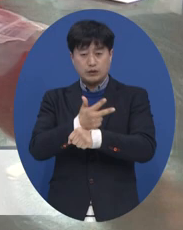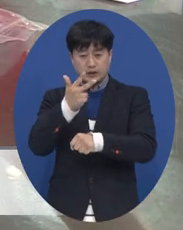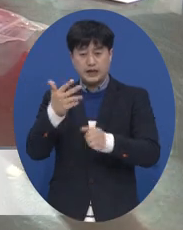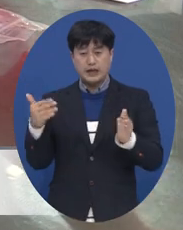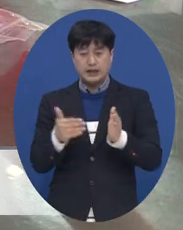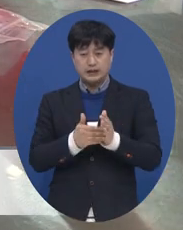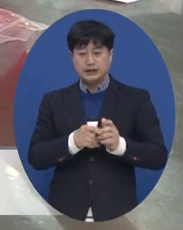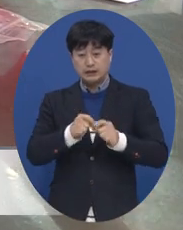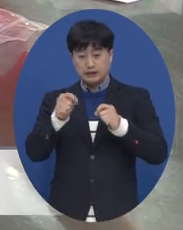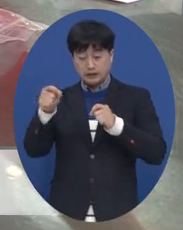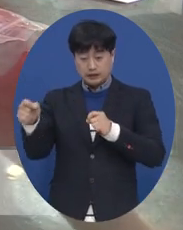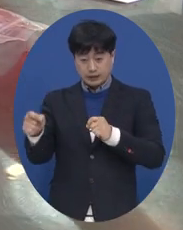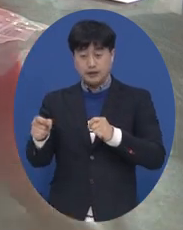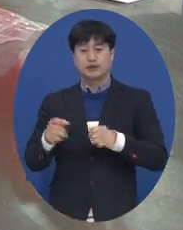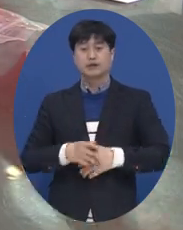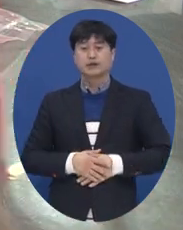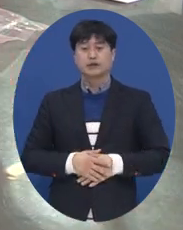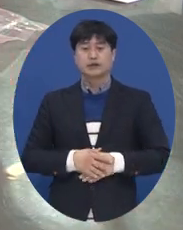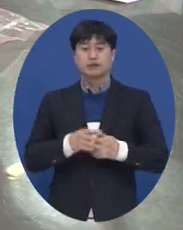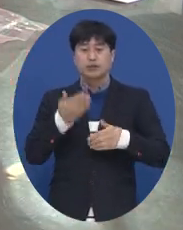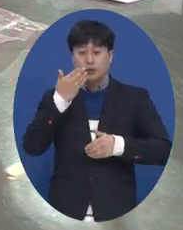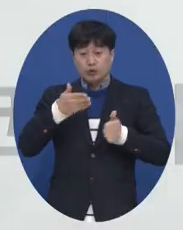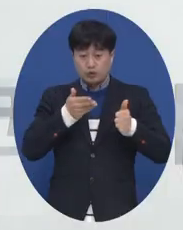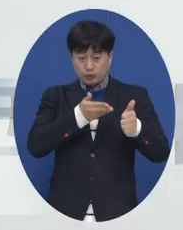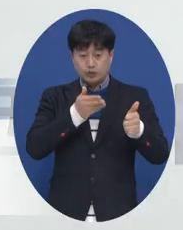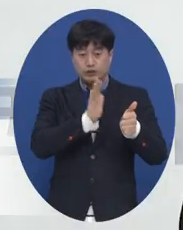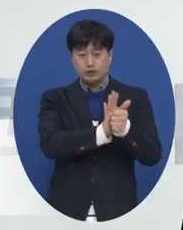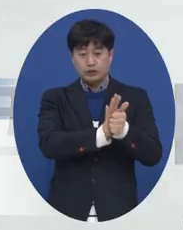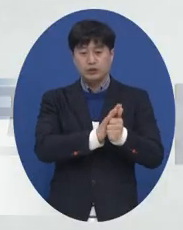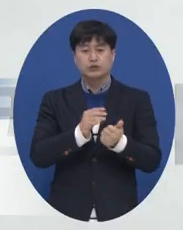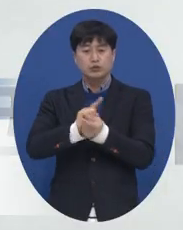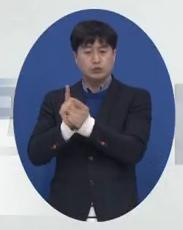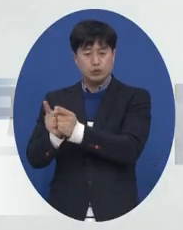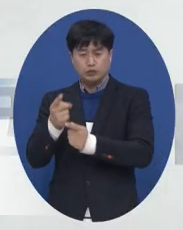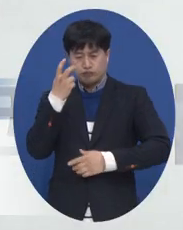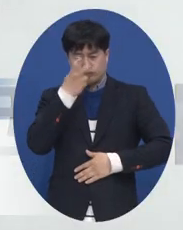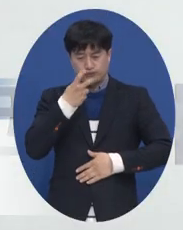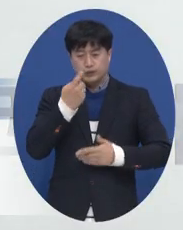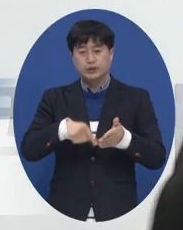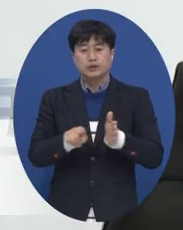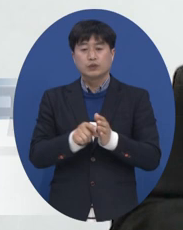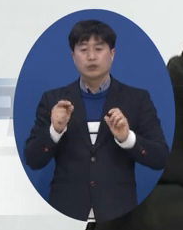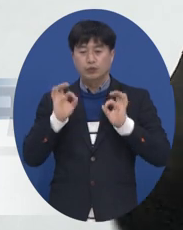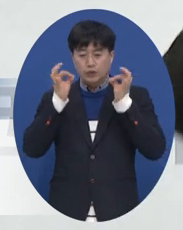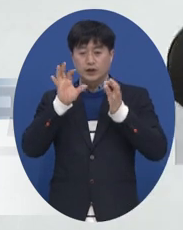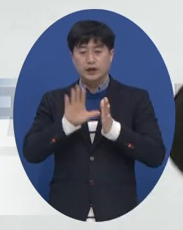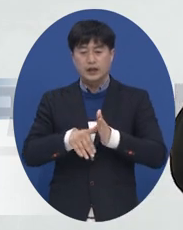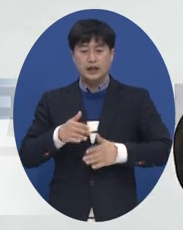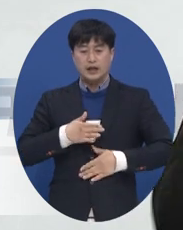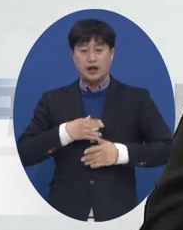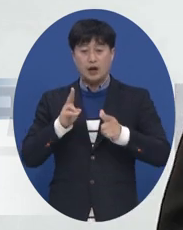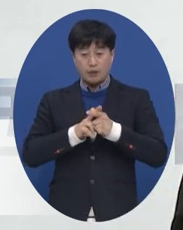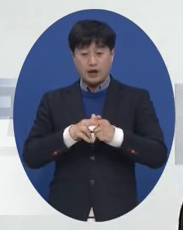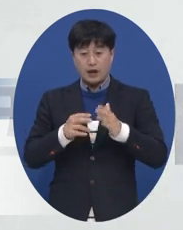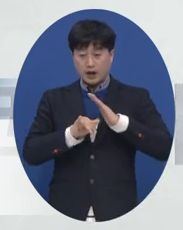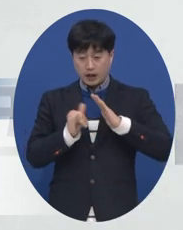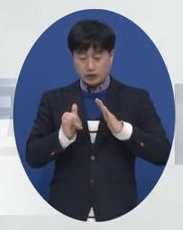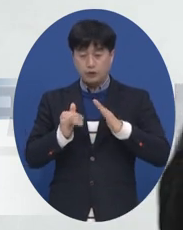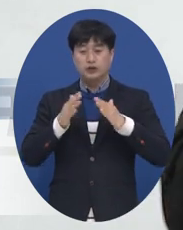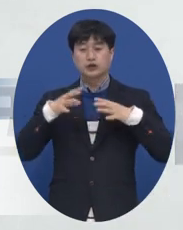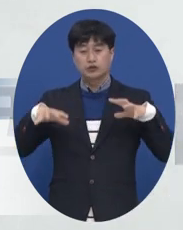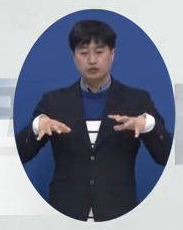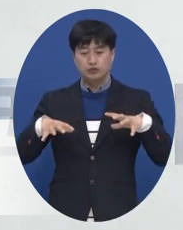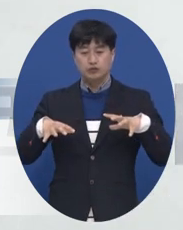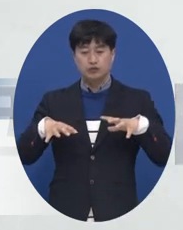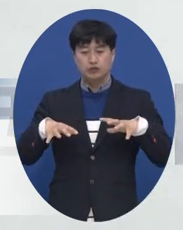운영하고 급식비를 지원하겠다고 밝혔습니다. 서로가 서로를 지키기 위해서 노력할 때 나와